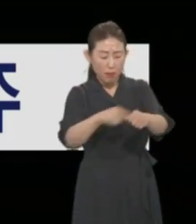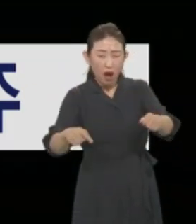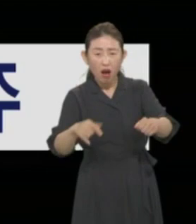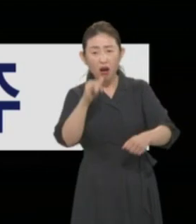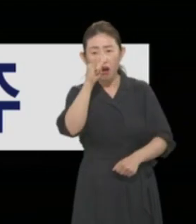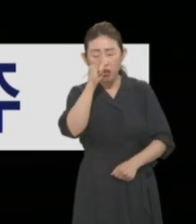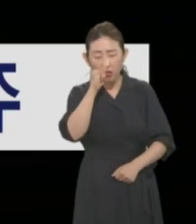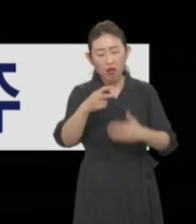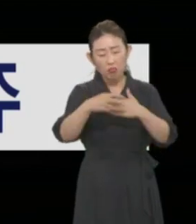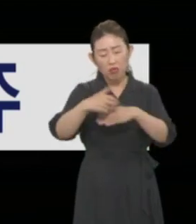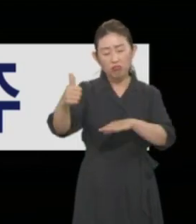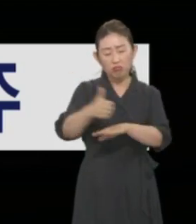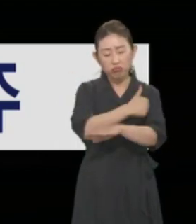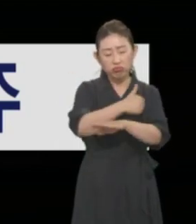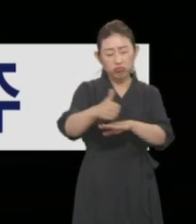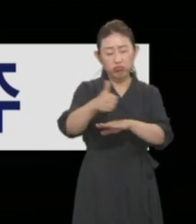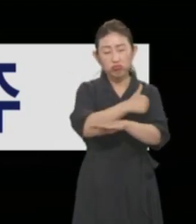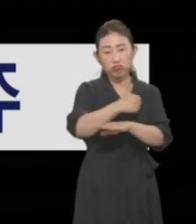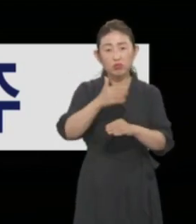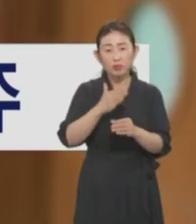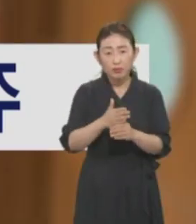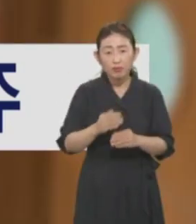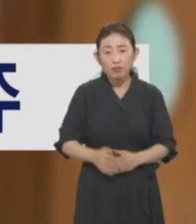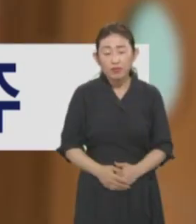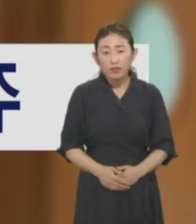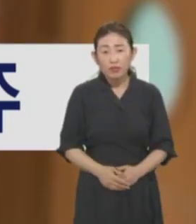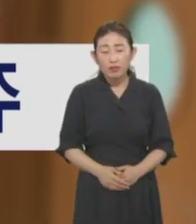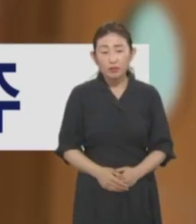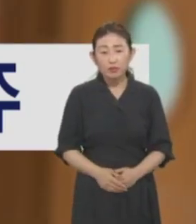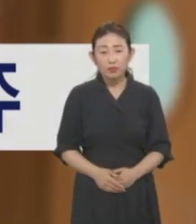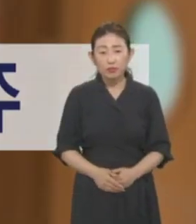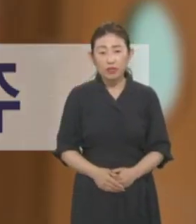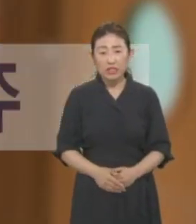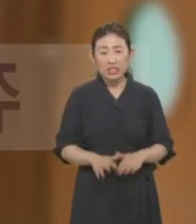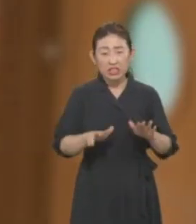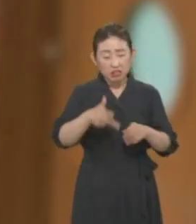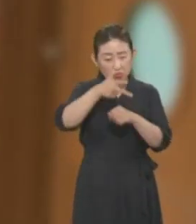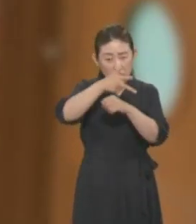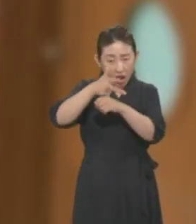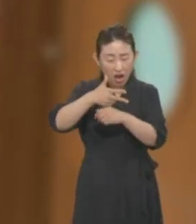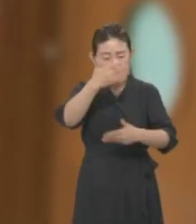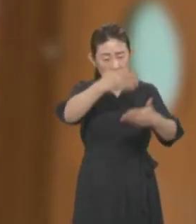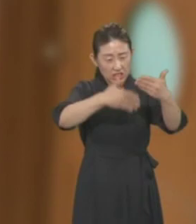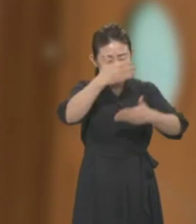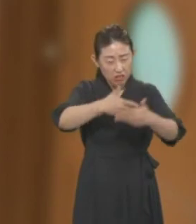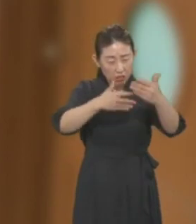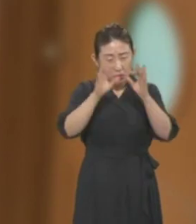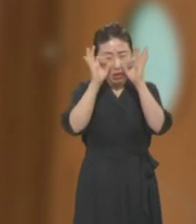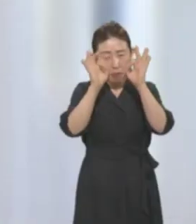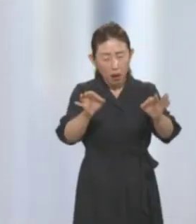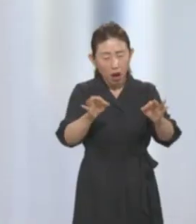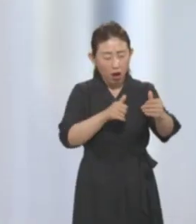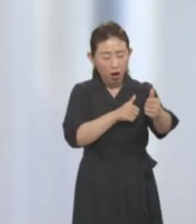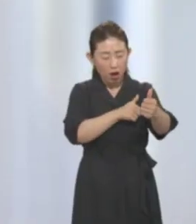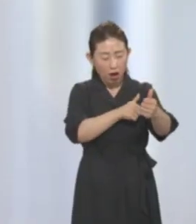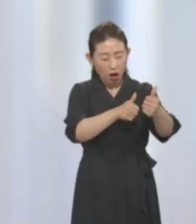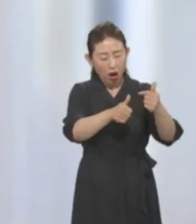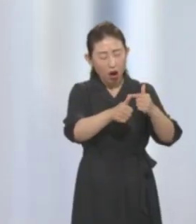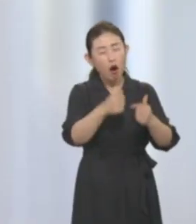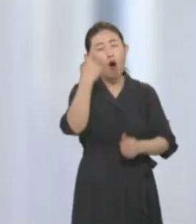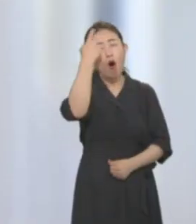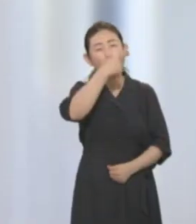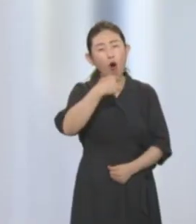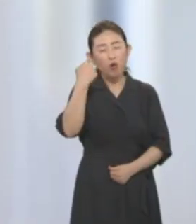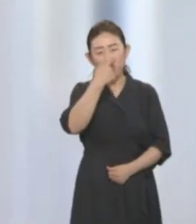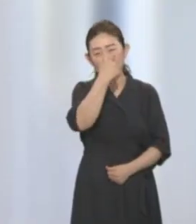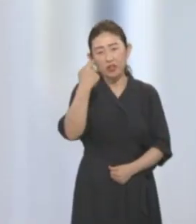났고 병원을 오가며 치료를 받고 있는 것으로 알려졌습니다. 경찰과 학교는 인근 CCTV에서 다른 학년 학생이 지나가는